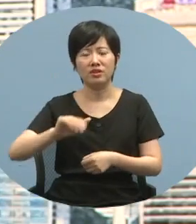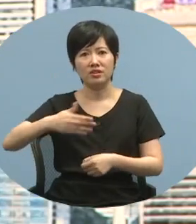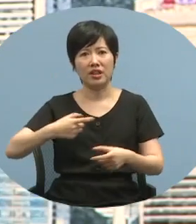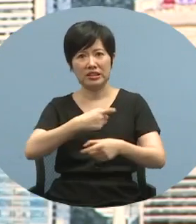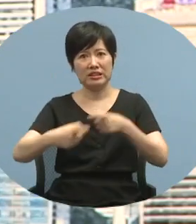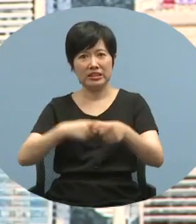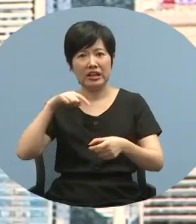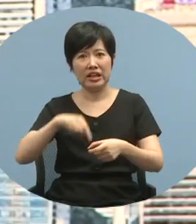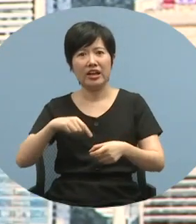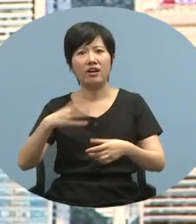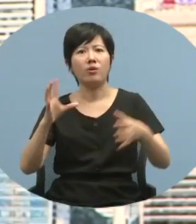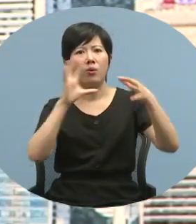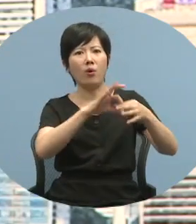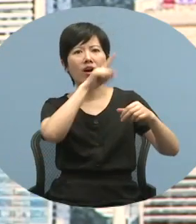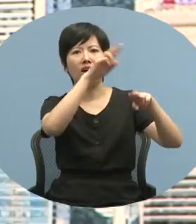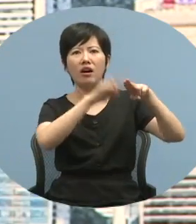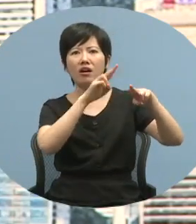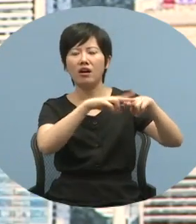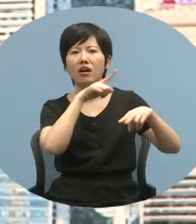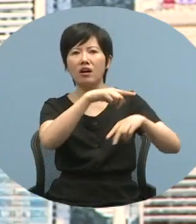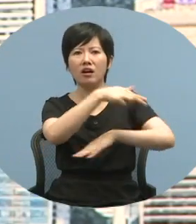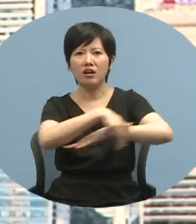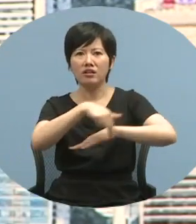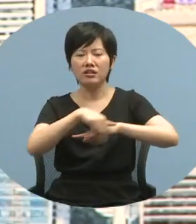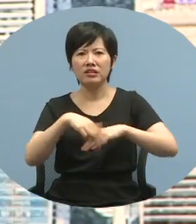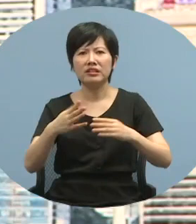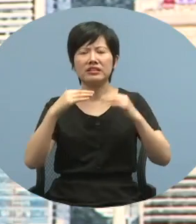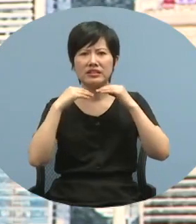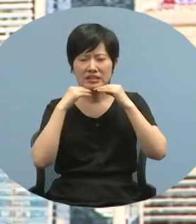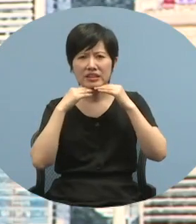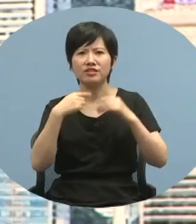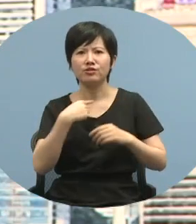到有一些中央的政策，是值得多等一會，希望